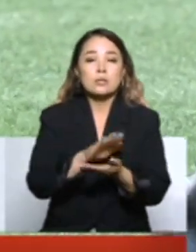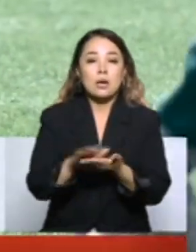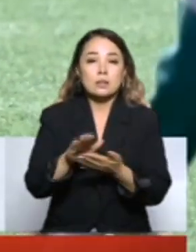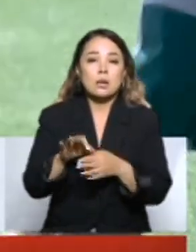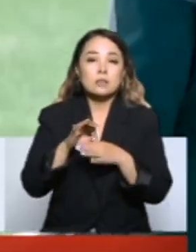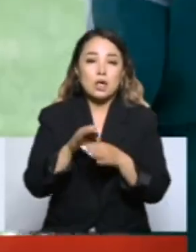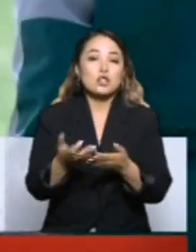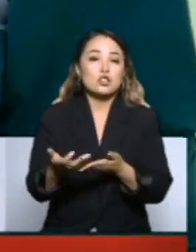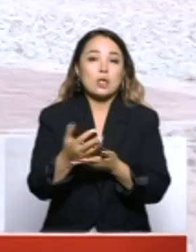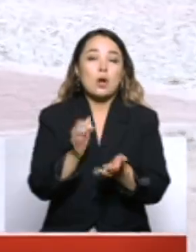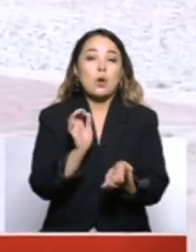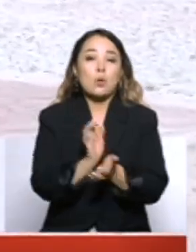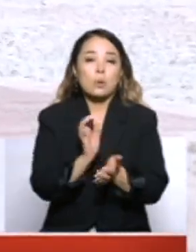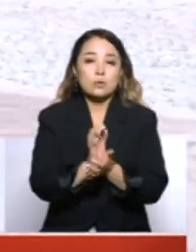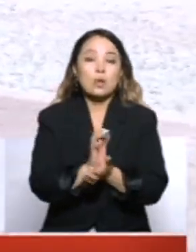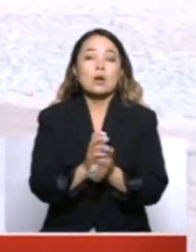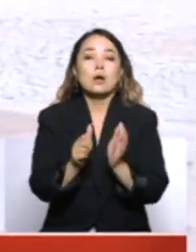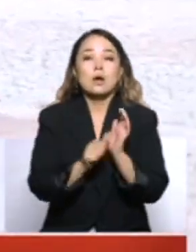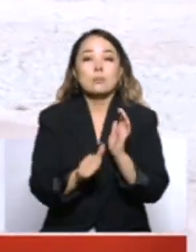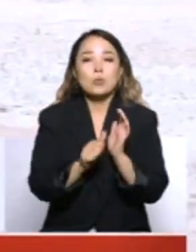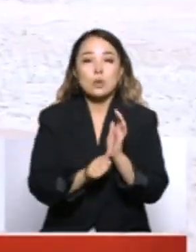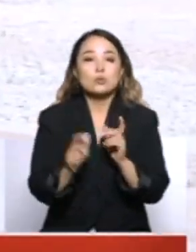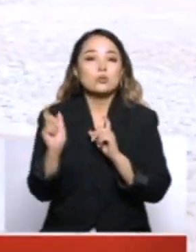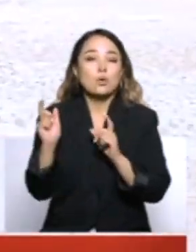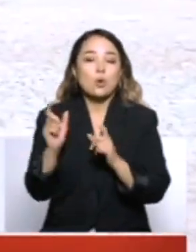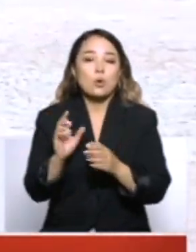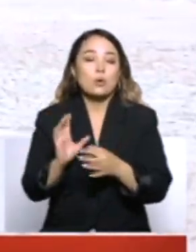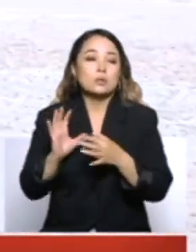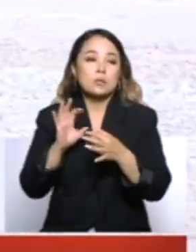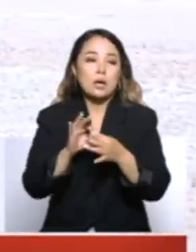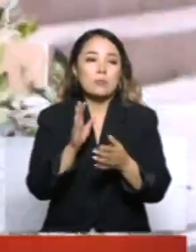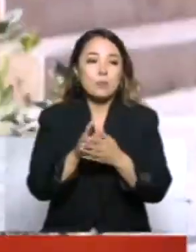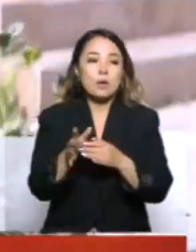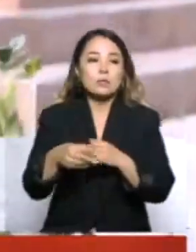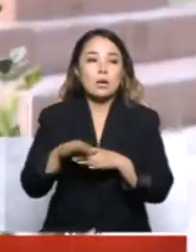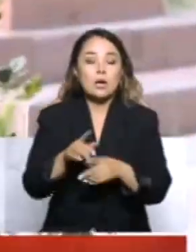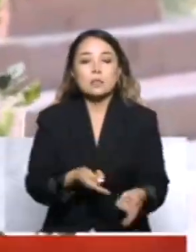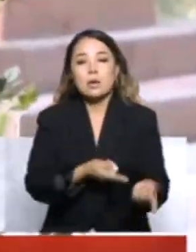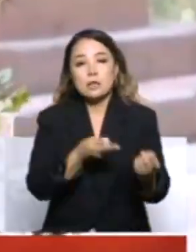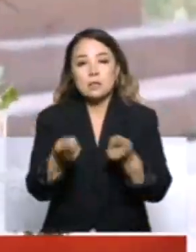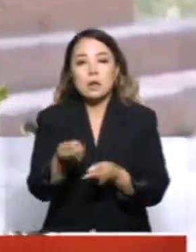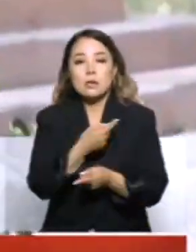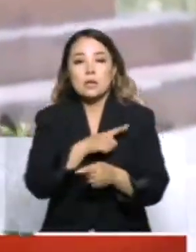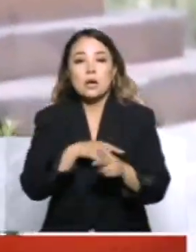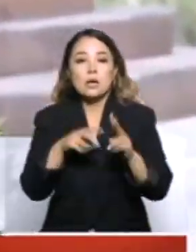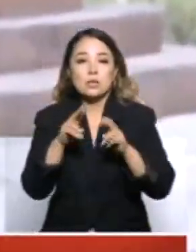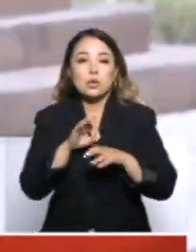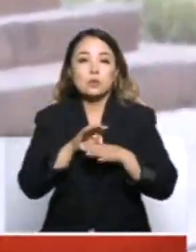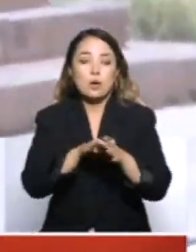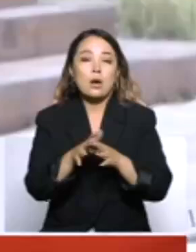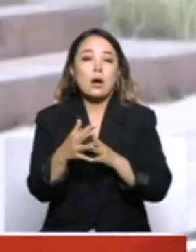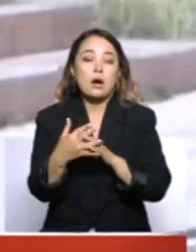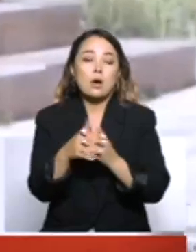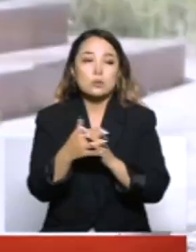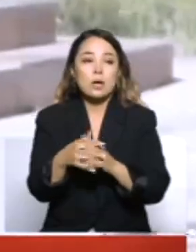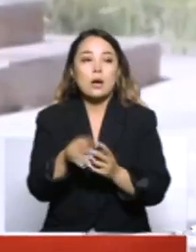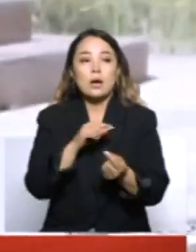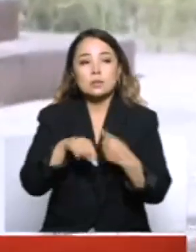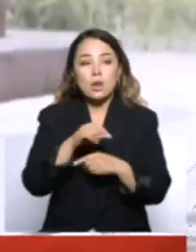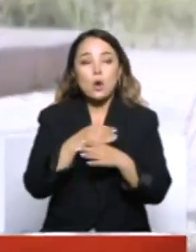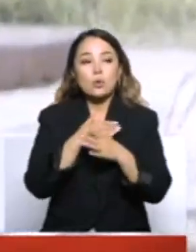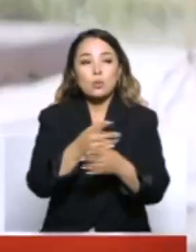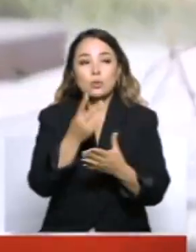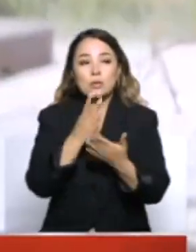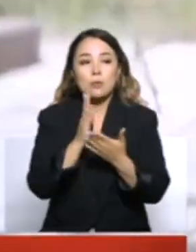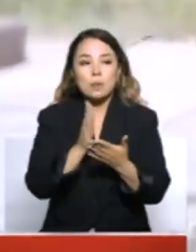шықты. Жиналған қоқыс 60 жүк көлігіне тиеліп, полигонға шығарылды. Санитарлық жұмыстарға ауылдағы кәсіпкерлер де көмек